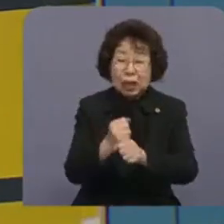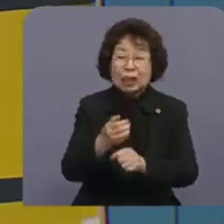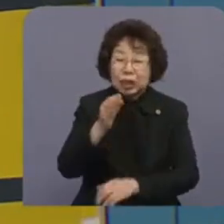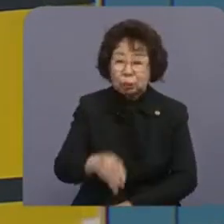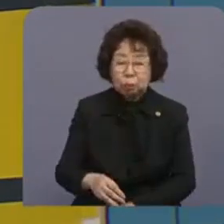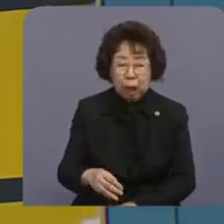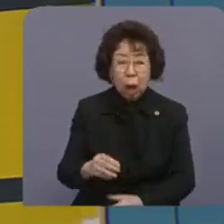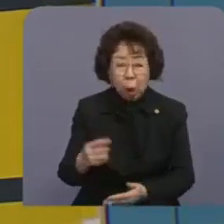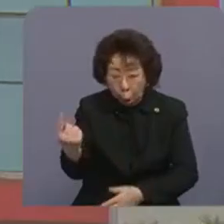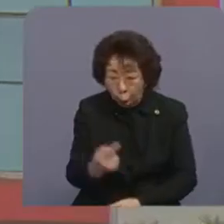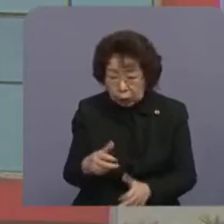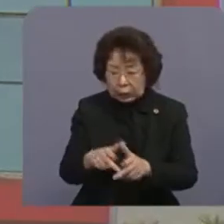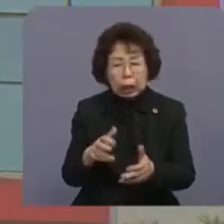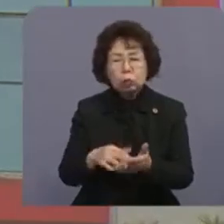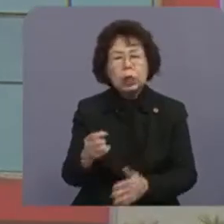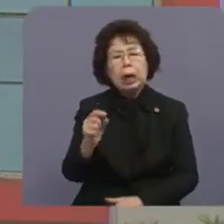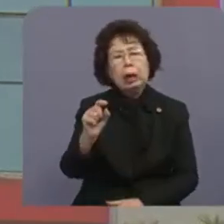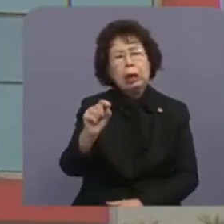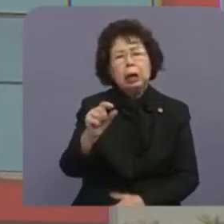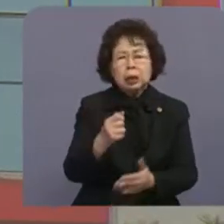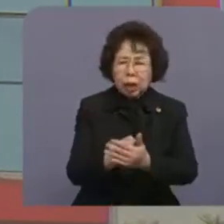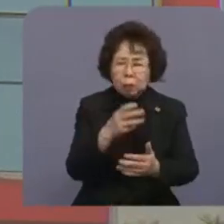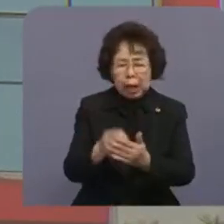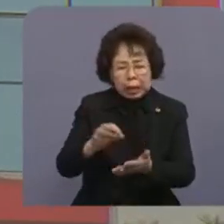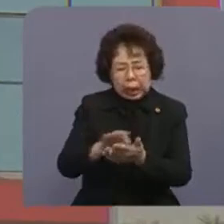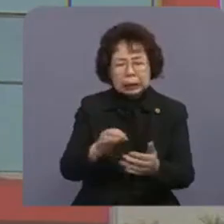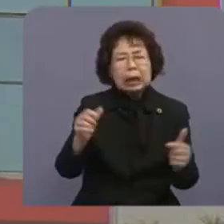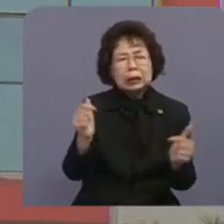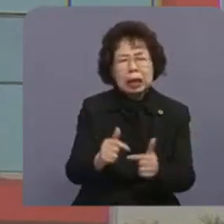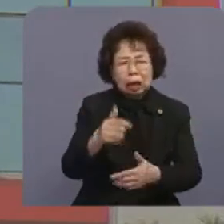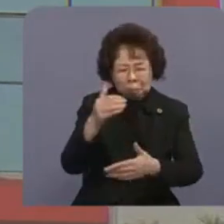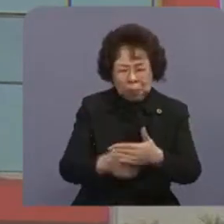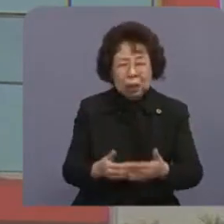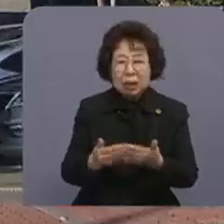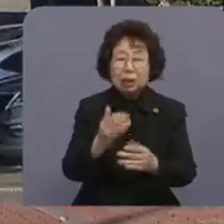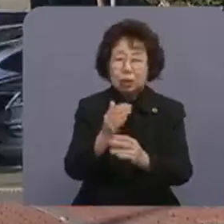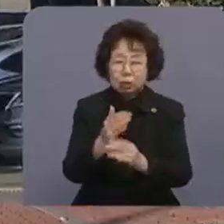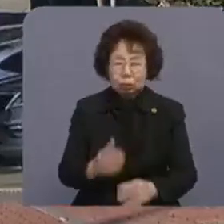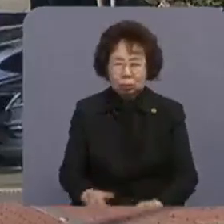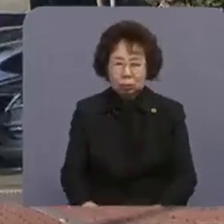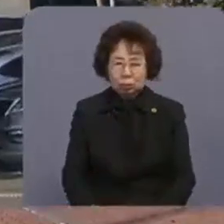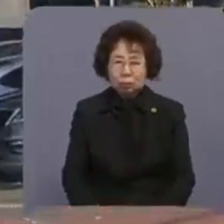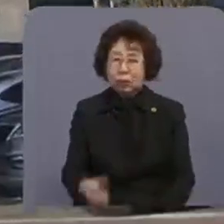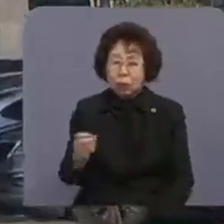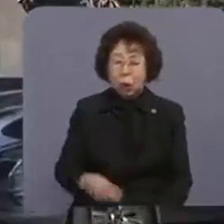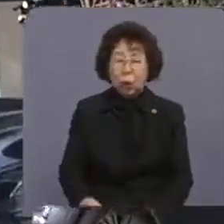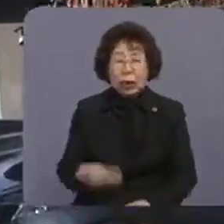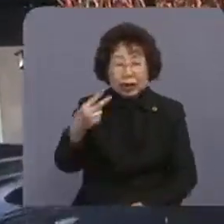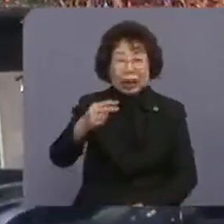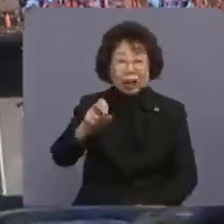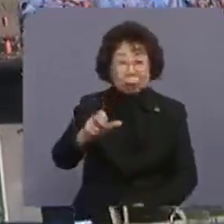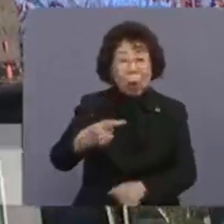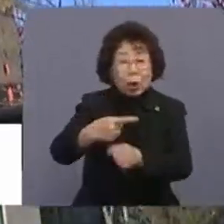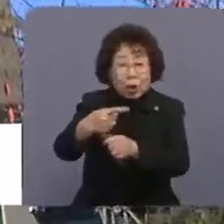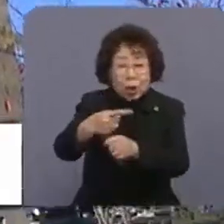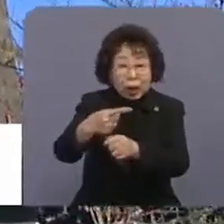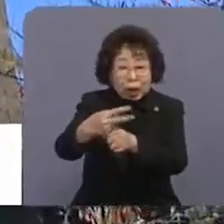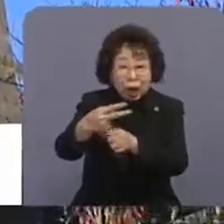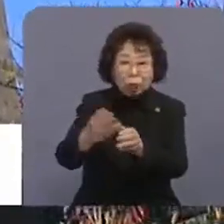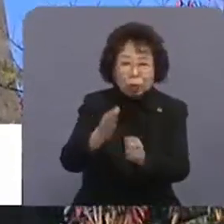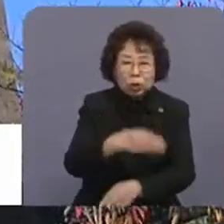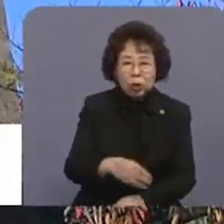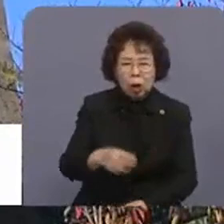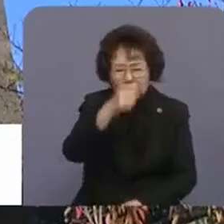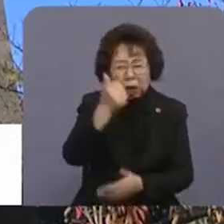이용 장애인 수가 적자 교원을 줄이려 예산 삭감에 나선 겁니다 여기다 2025년부터는 평생 교육